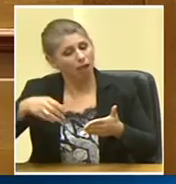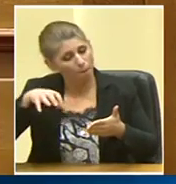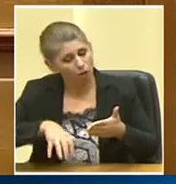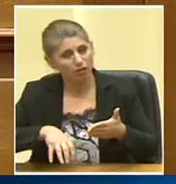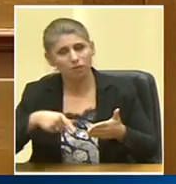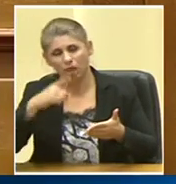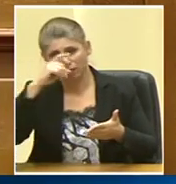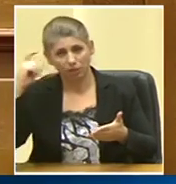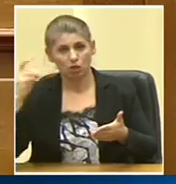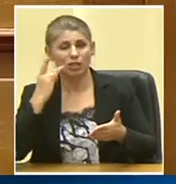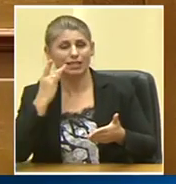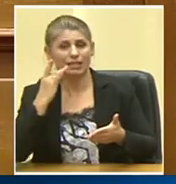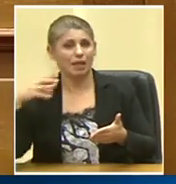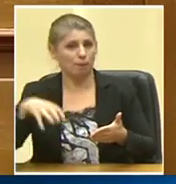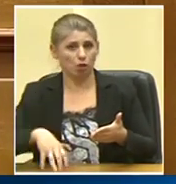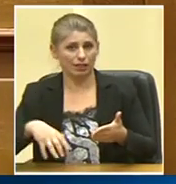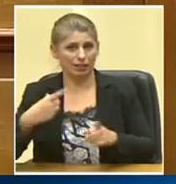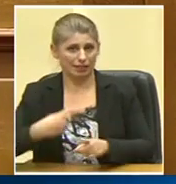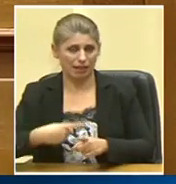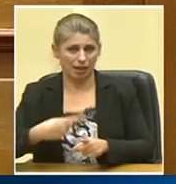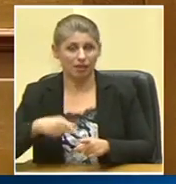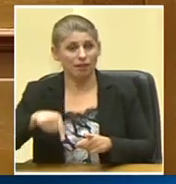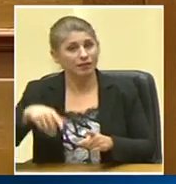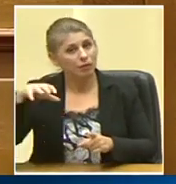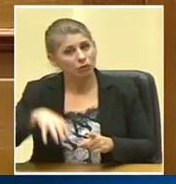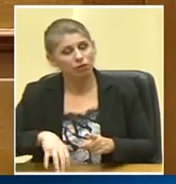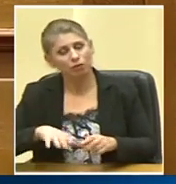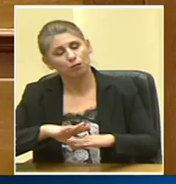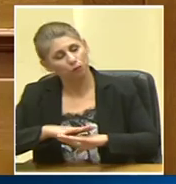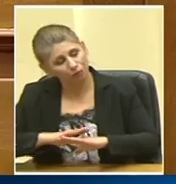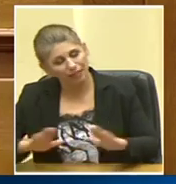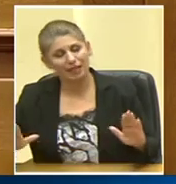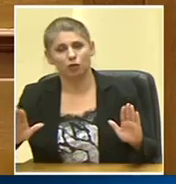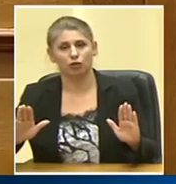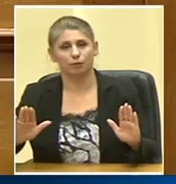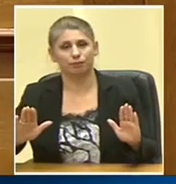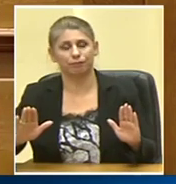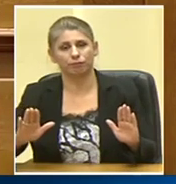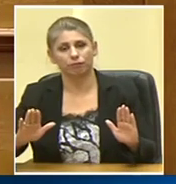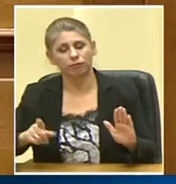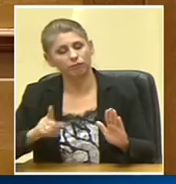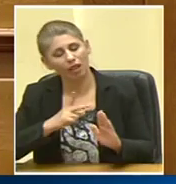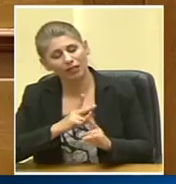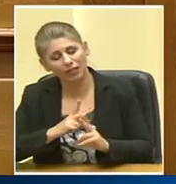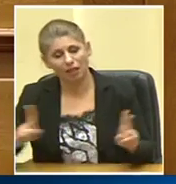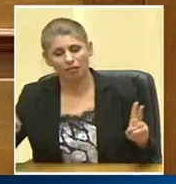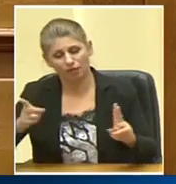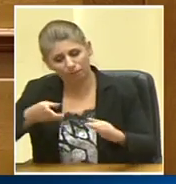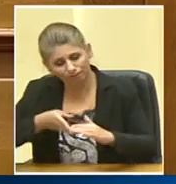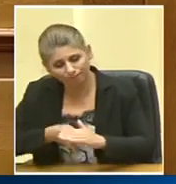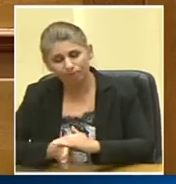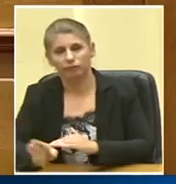δύσκολης και σκληρής περίοδου για τη χώρα. Μιας περίοδου που έληξε όμως με την καθαρή έξοδο από το